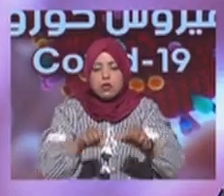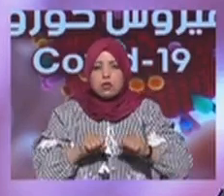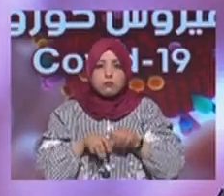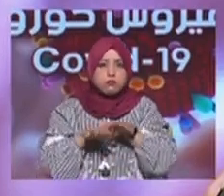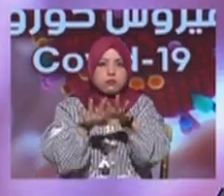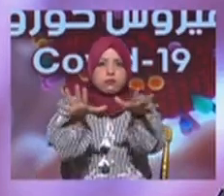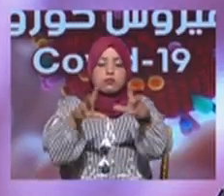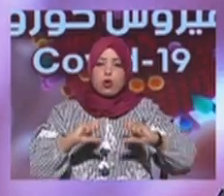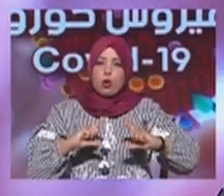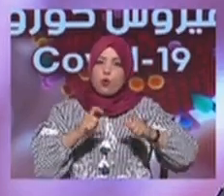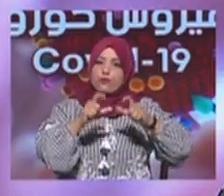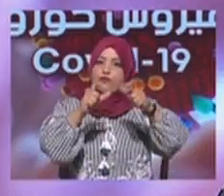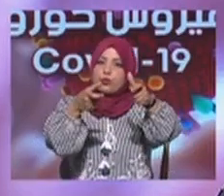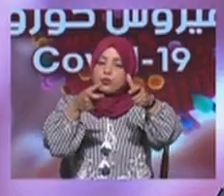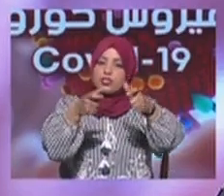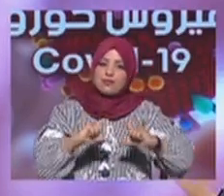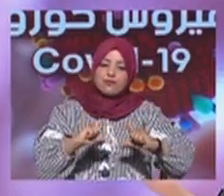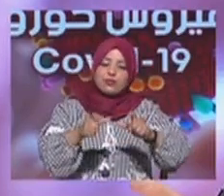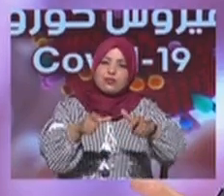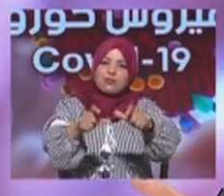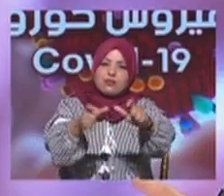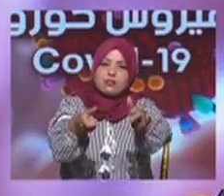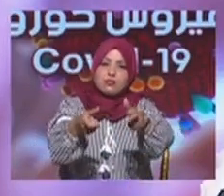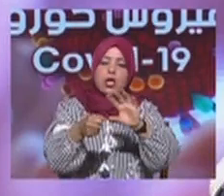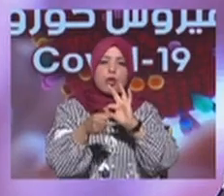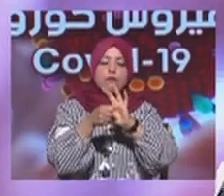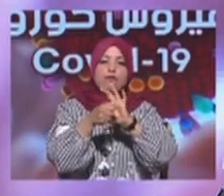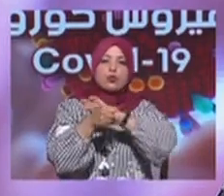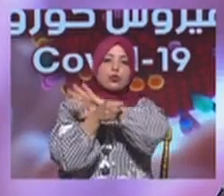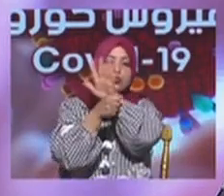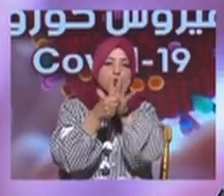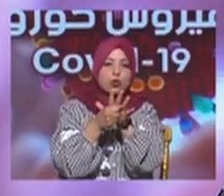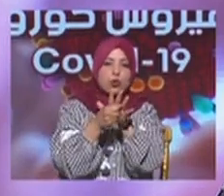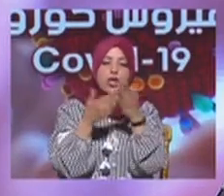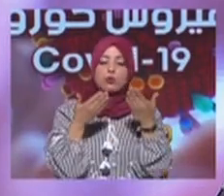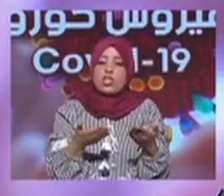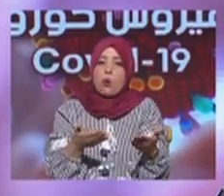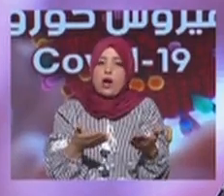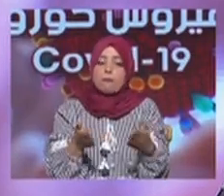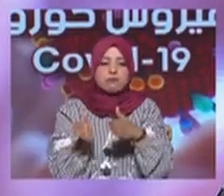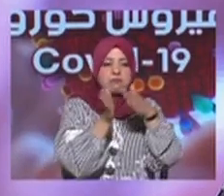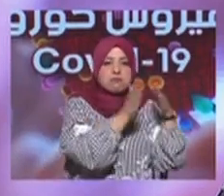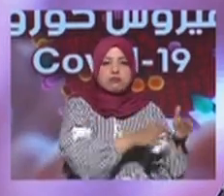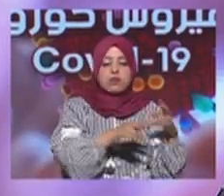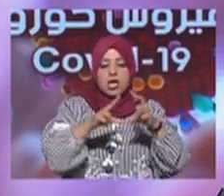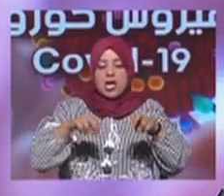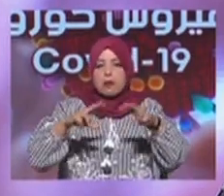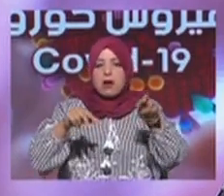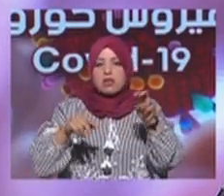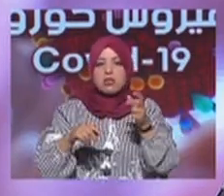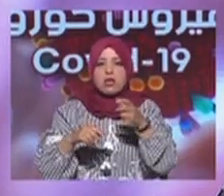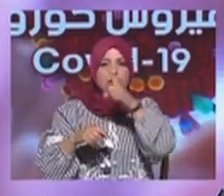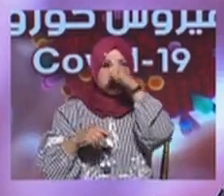كبيره يزيد كامل انه يتغير. هذا باش يخلي معناها العمل على البحث لا معناها تخي دون معناها دونس